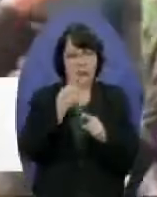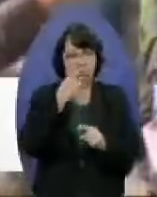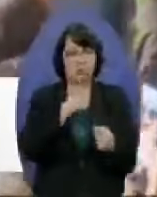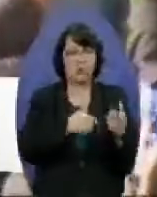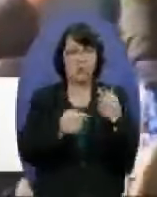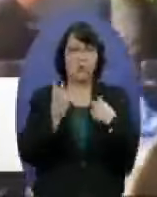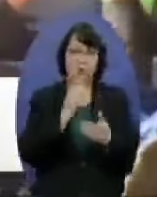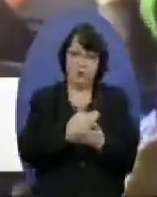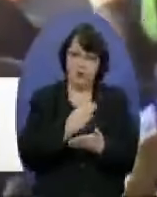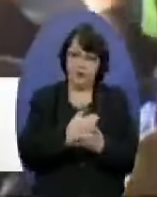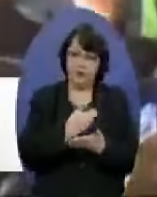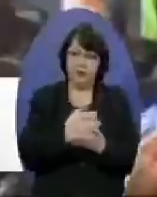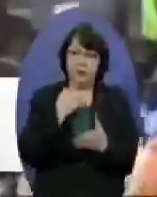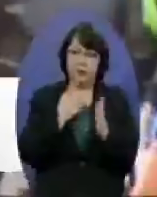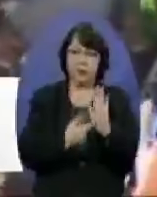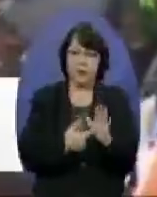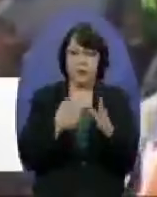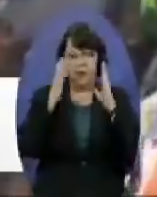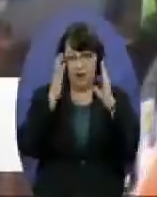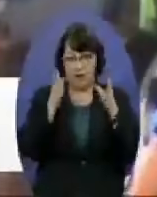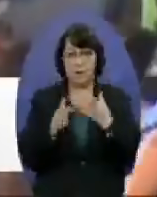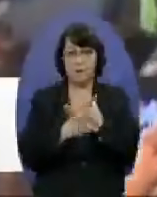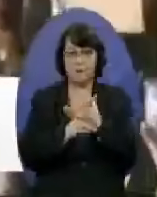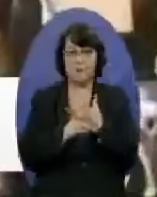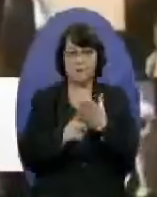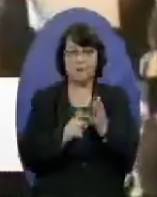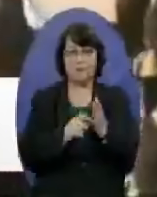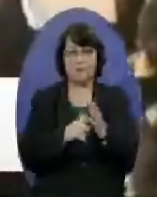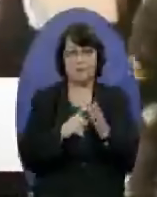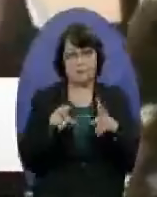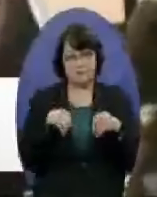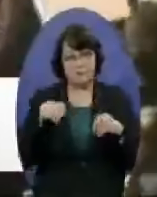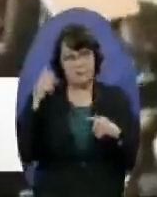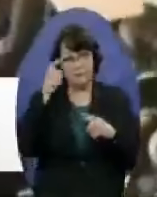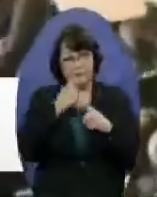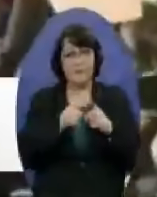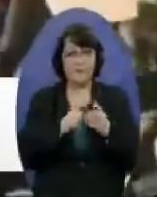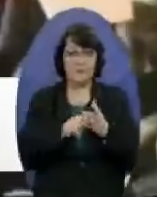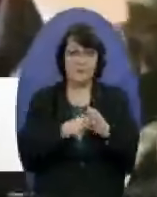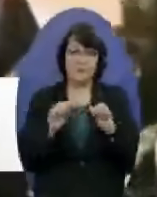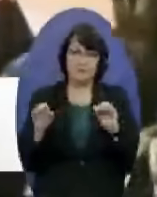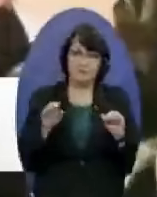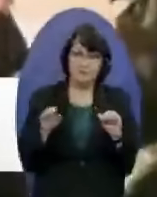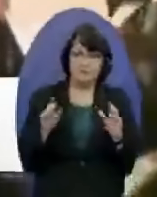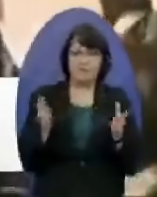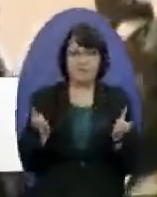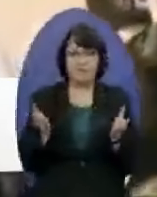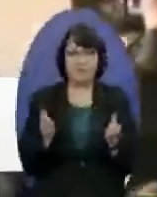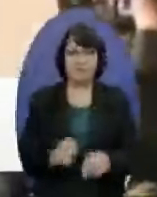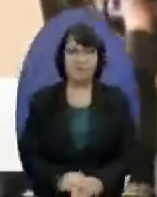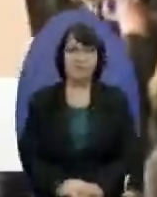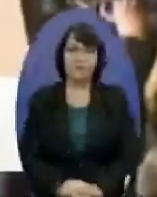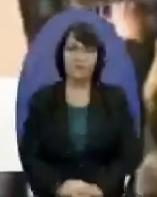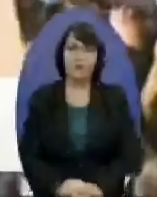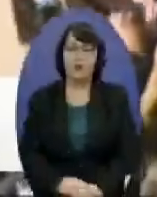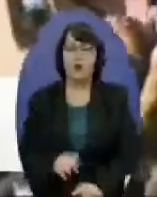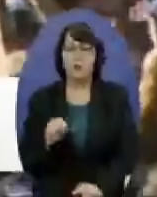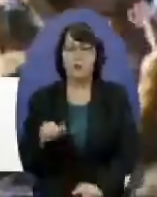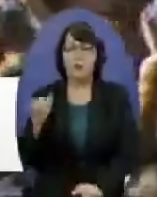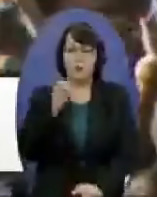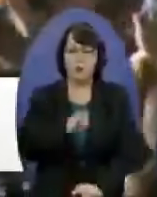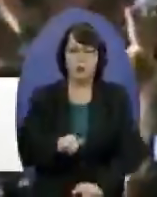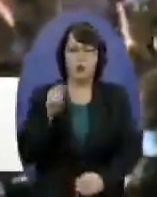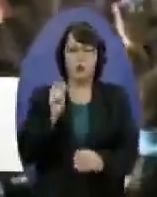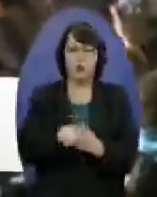зовниж байгаагаа илэрхийлж нөхцөл байдлыг анхааралтай ажиглан олон улсын удирдагчдтай холбоотой байгаагаа мэдгдсэн юм. За Америкийн нэгдсэн